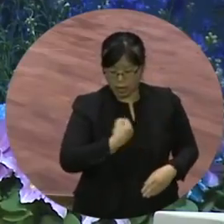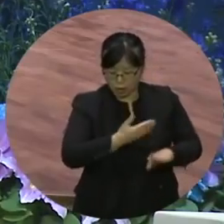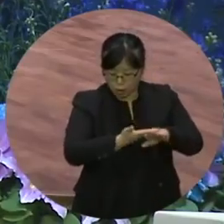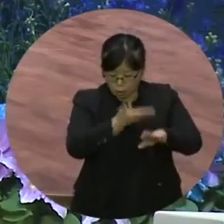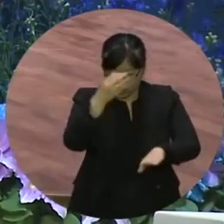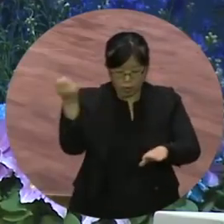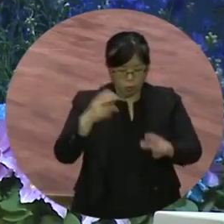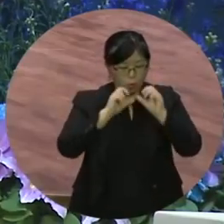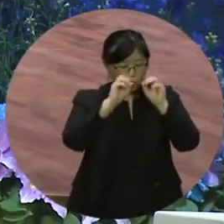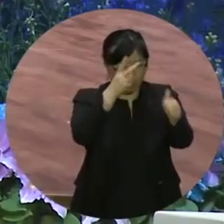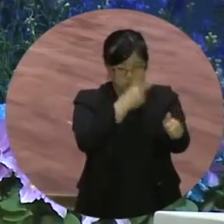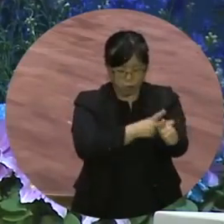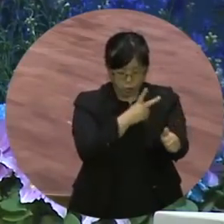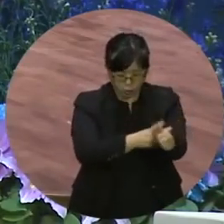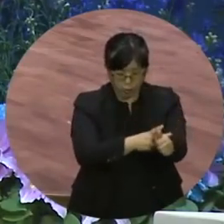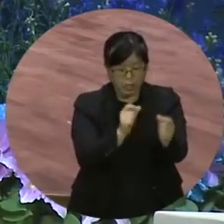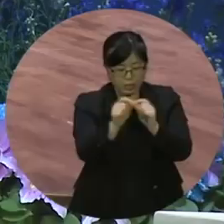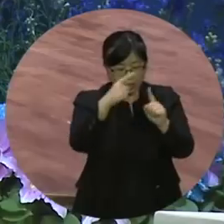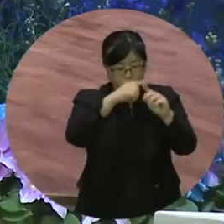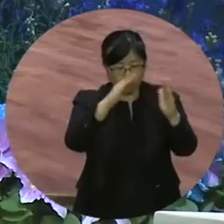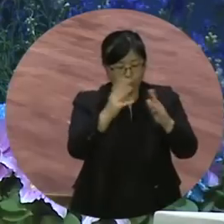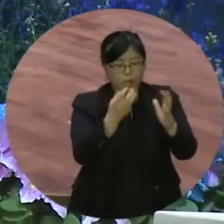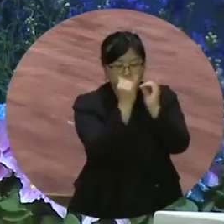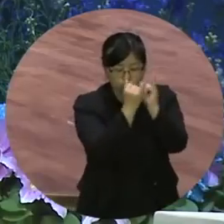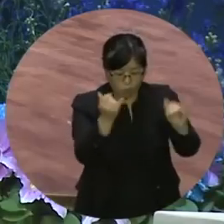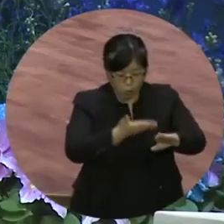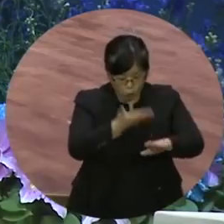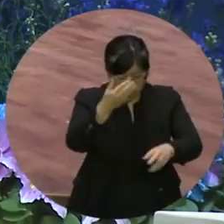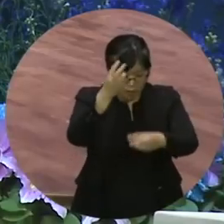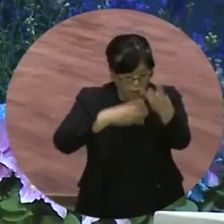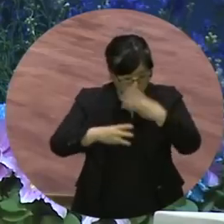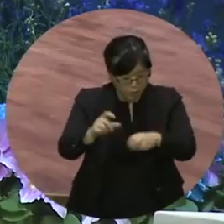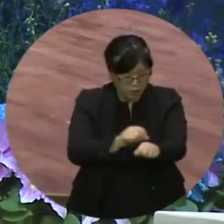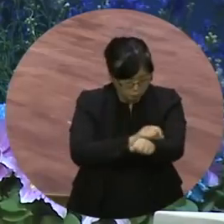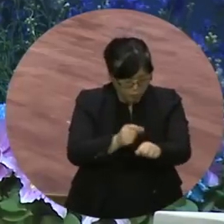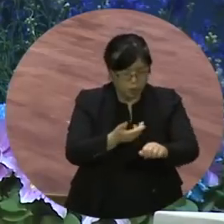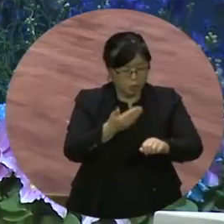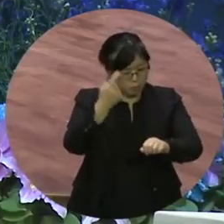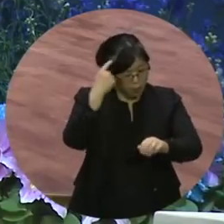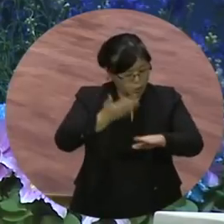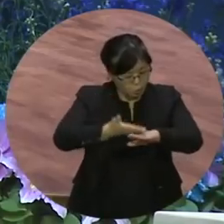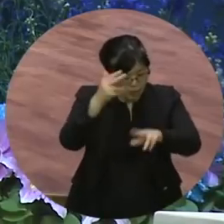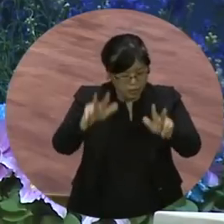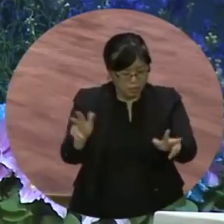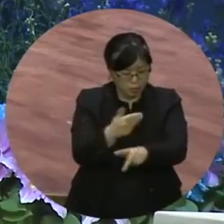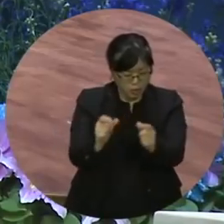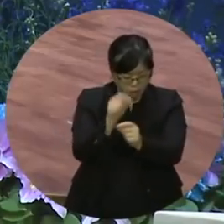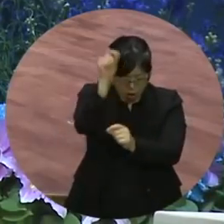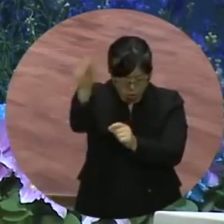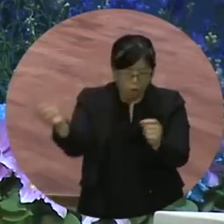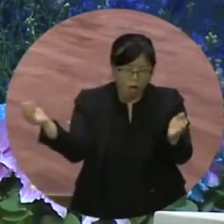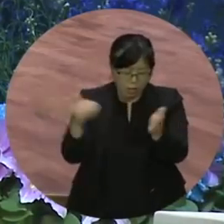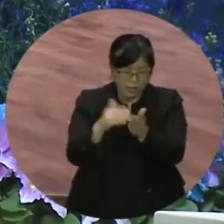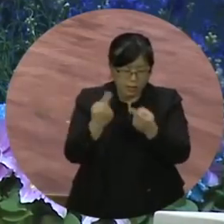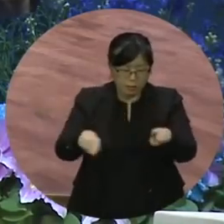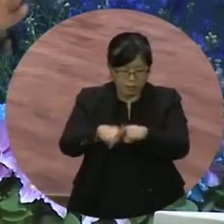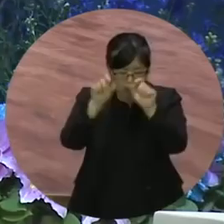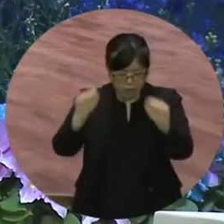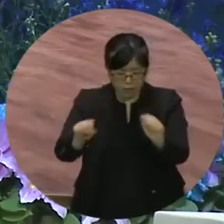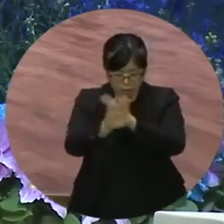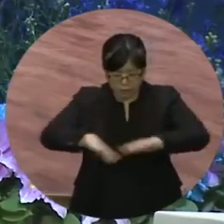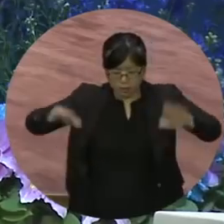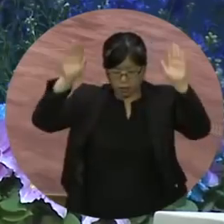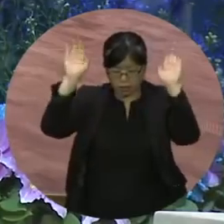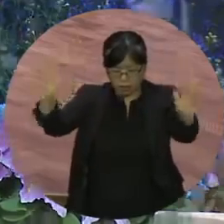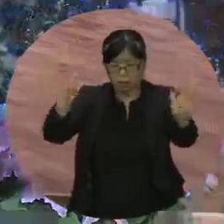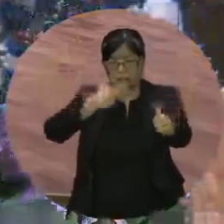모든 성사람들, 해외 지기의 모든 성도들, 자라는 엠넌트들 머리 위에 지금부터 영원까지 함께 계실지어다.